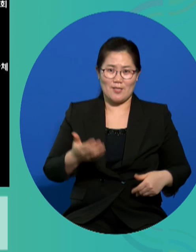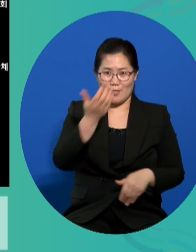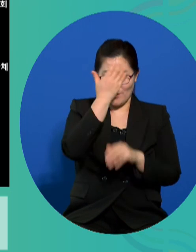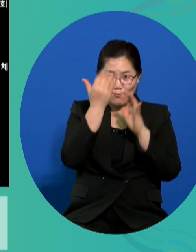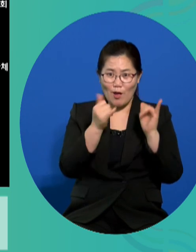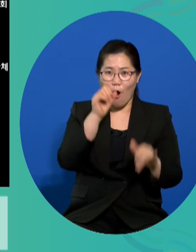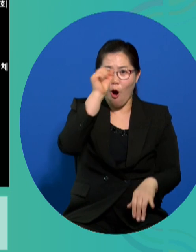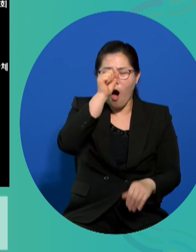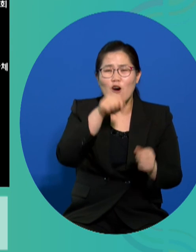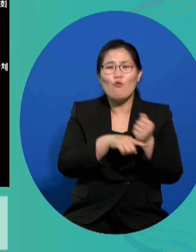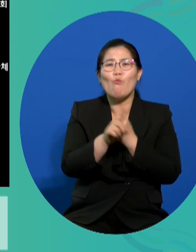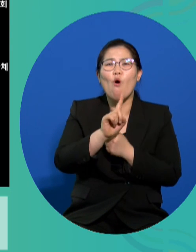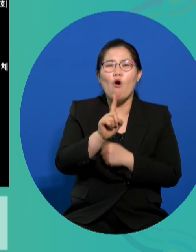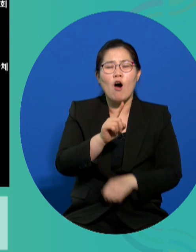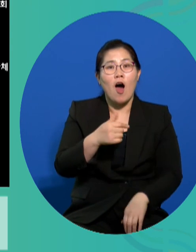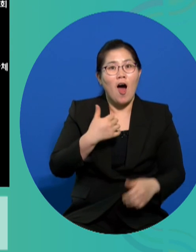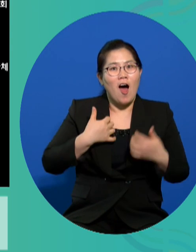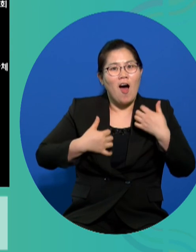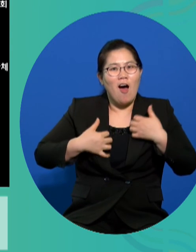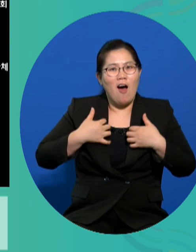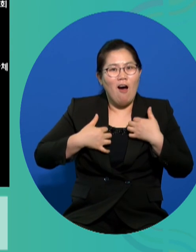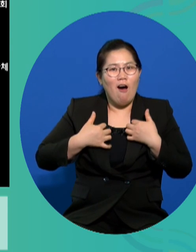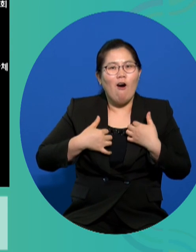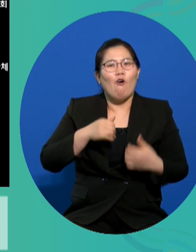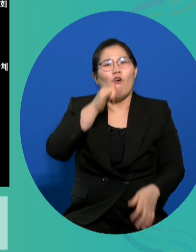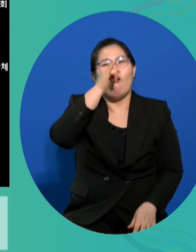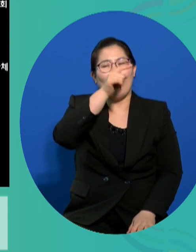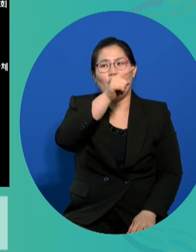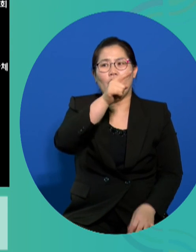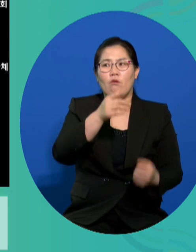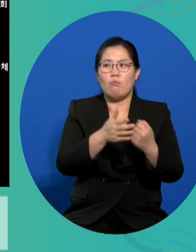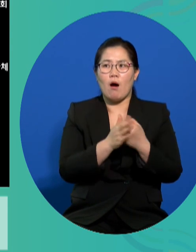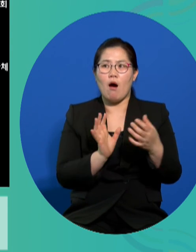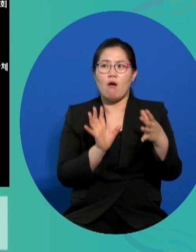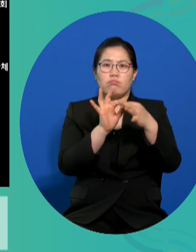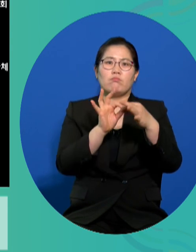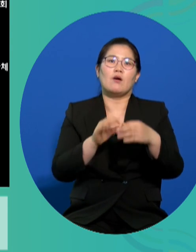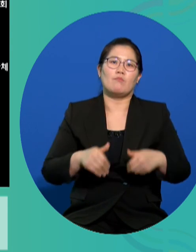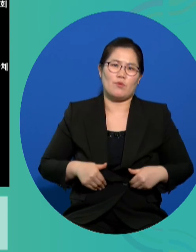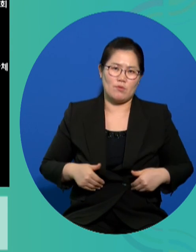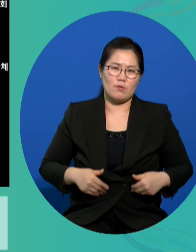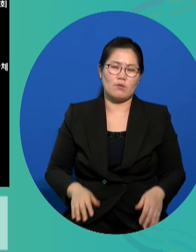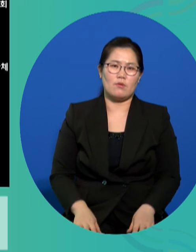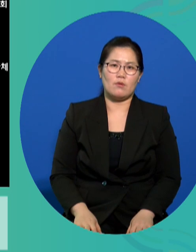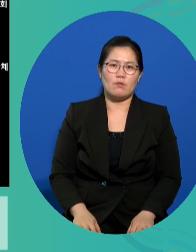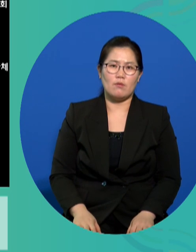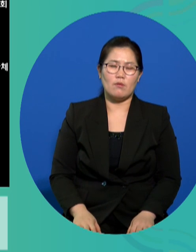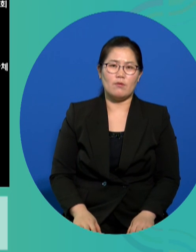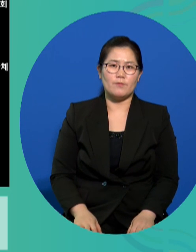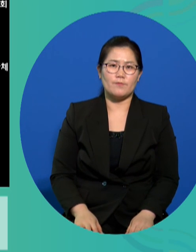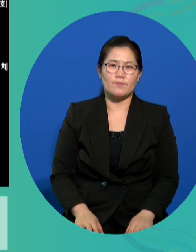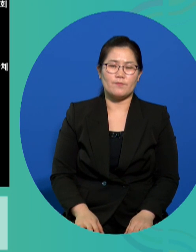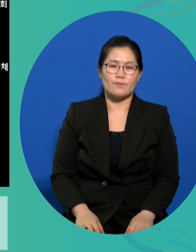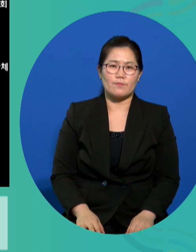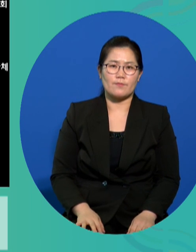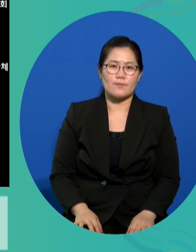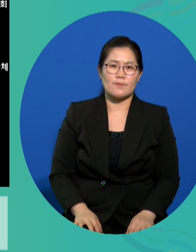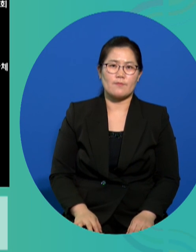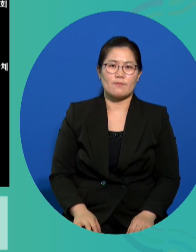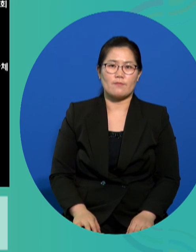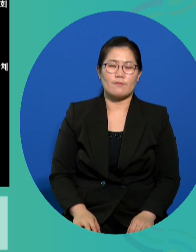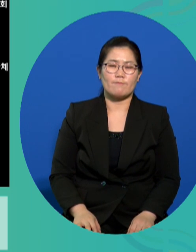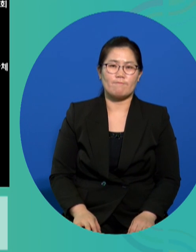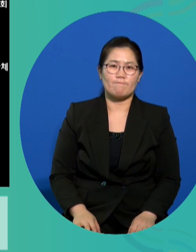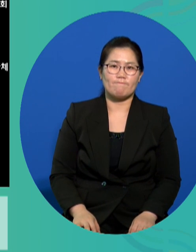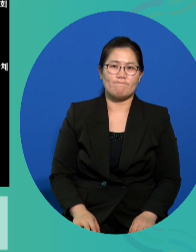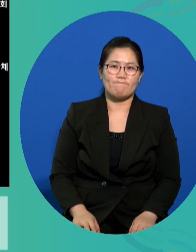먹은 분들이, 어르신들이 젊은이들이 원하는 것을 찾아서 해줘야 될 책무도 있다.